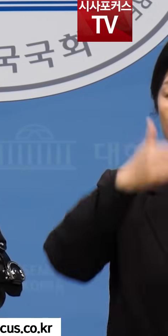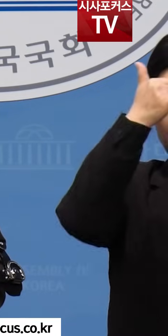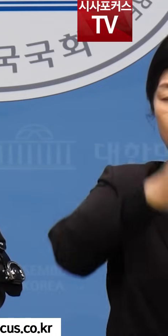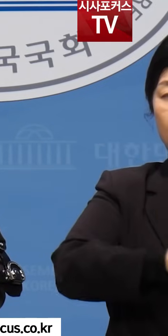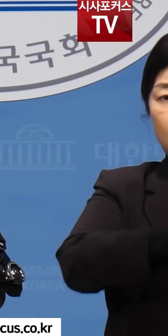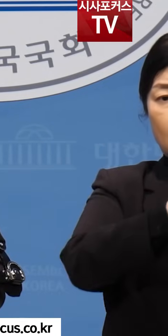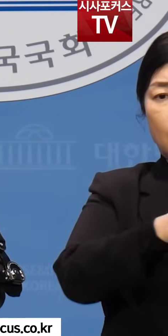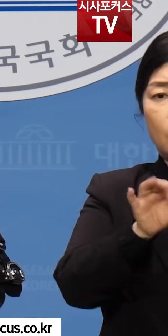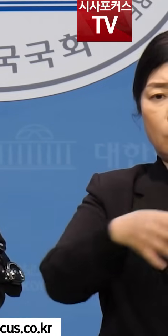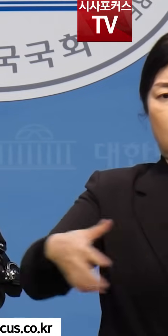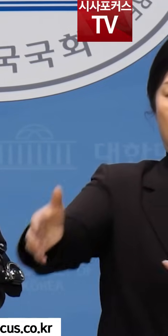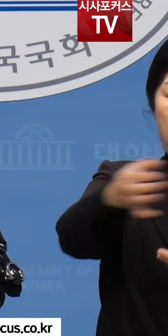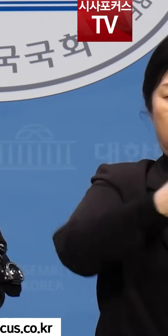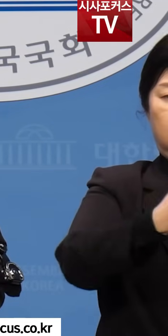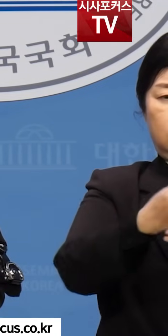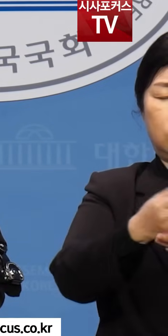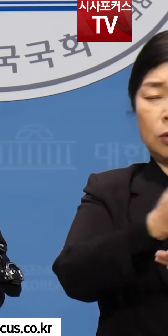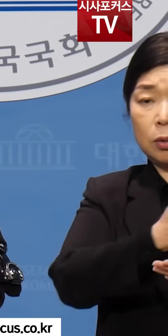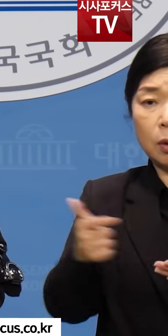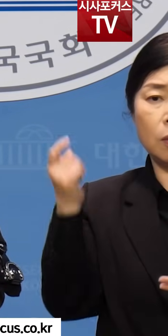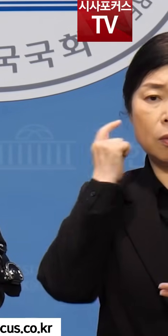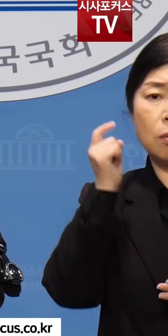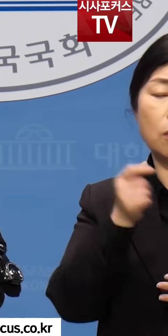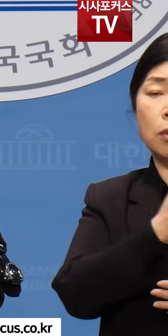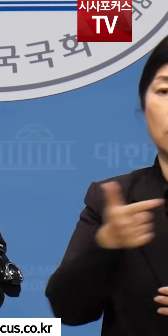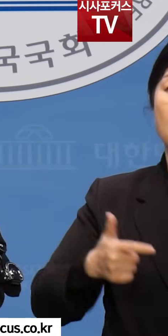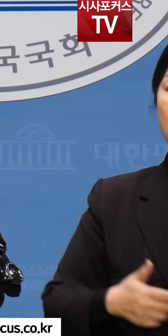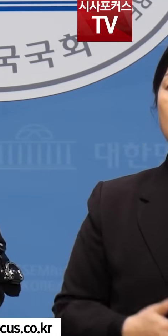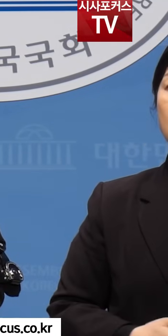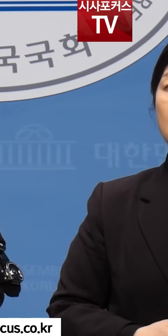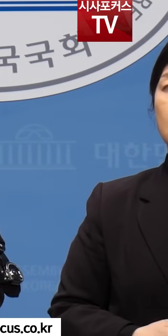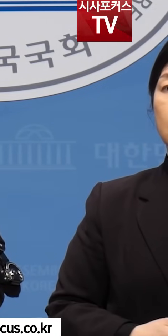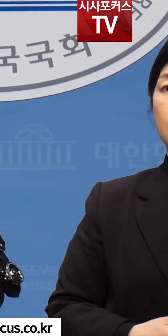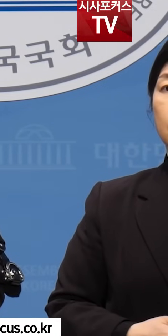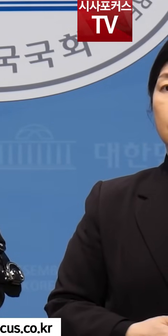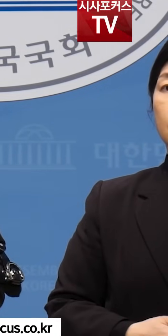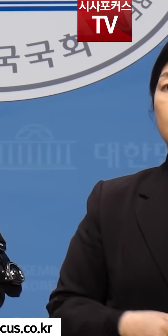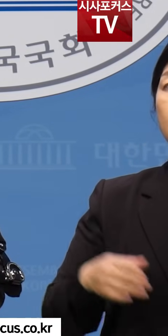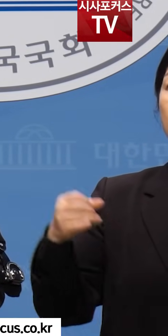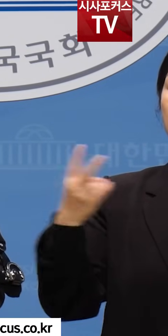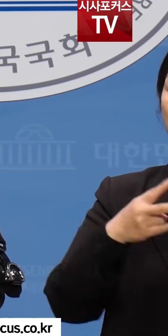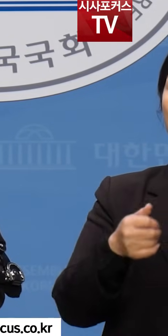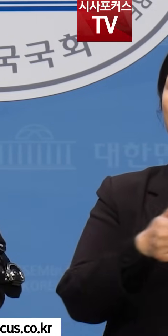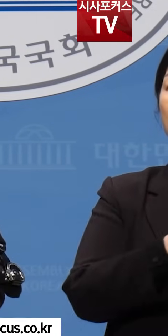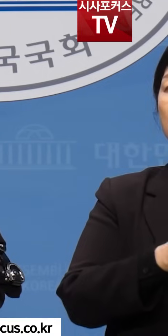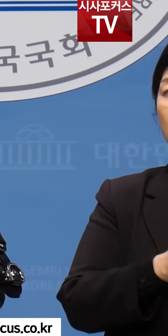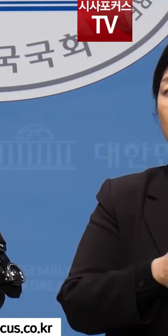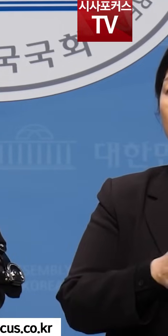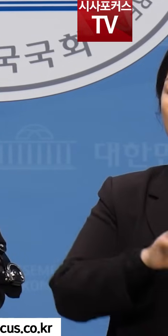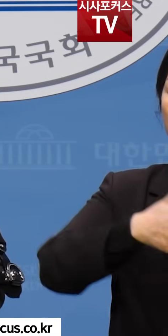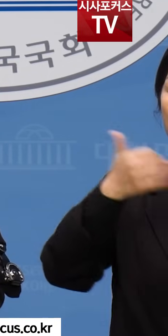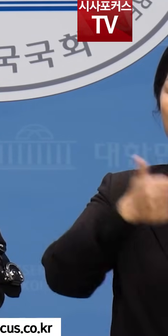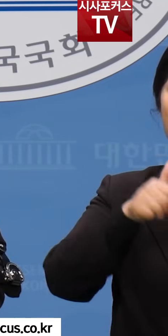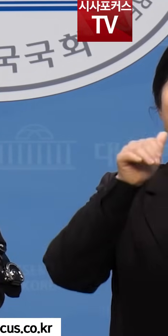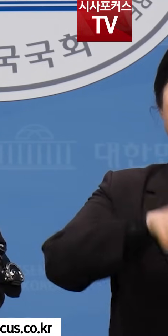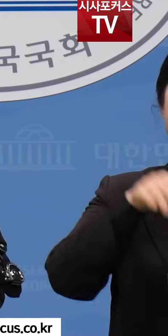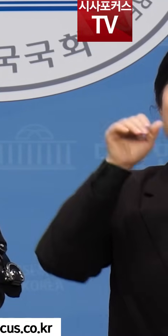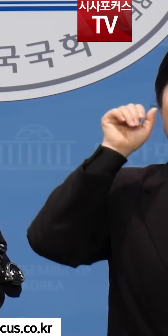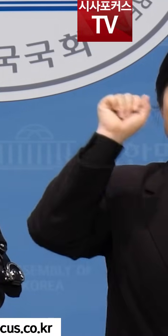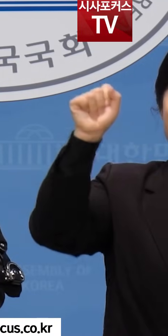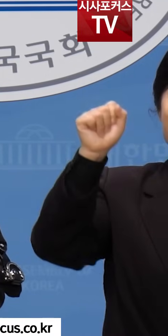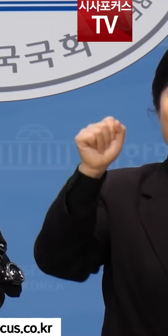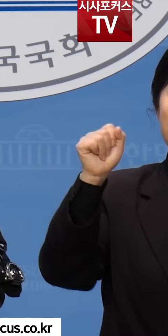돈을 쓸어 담는다는 소문이 파다했다고 합니다. 그리고 아내의 총선 출마로 그